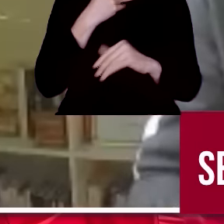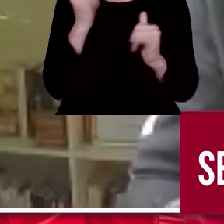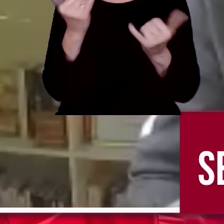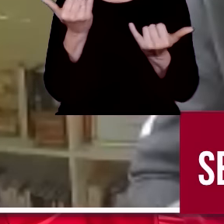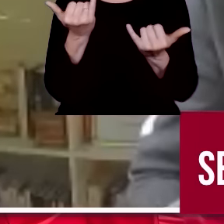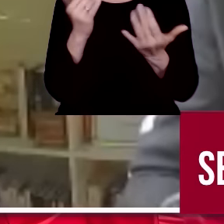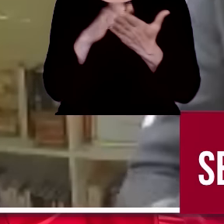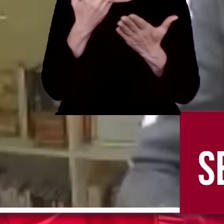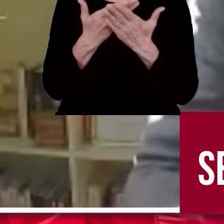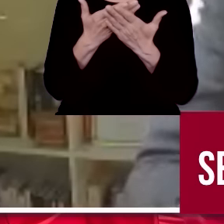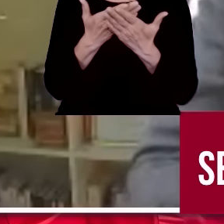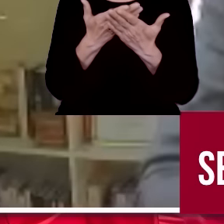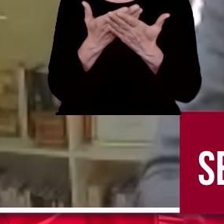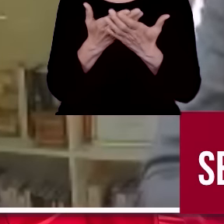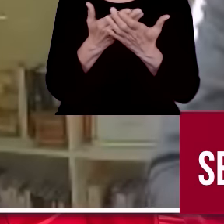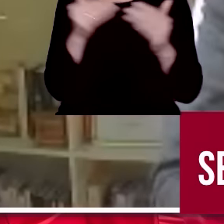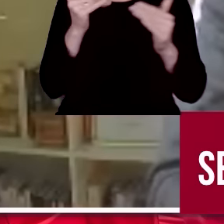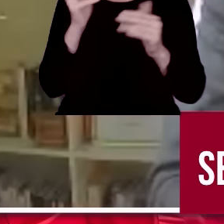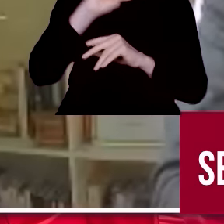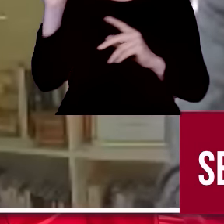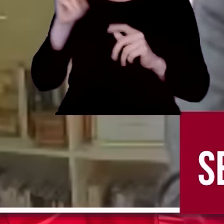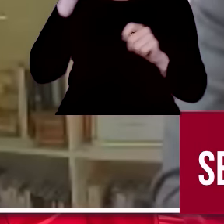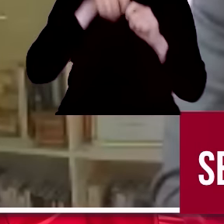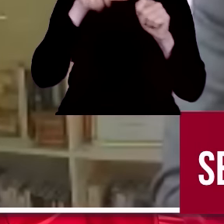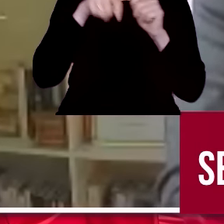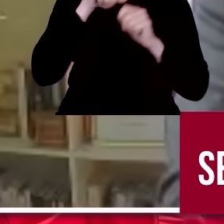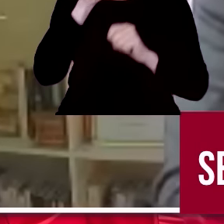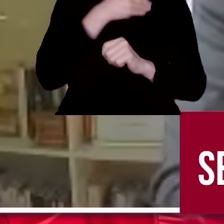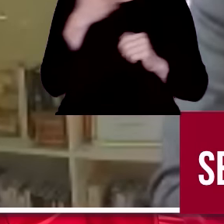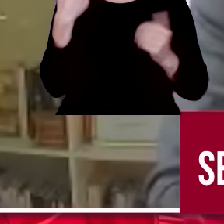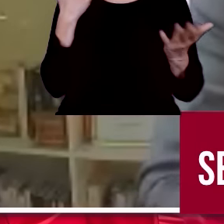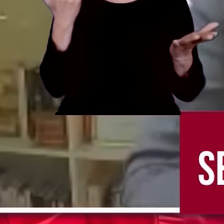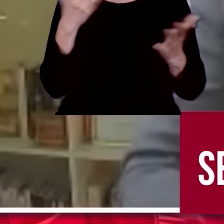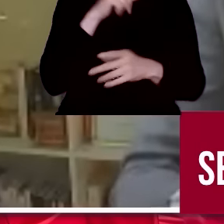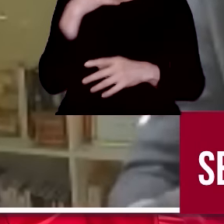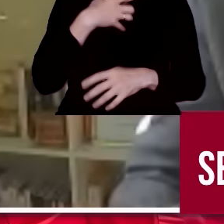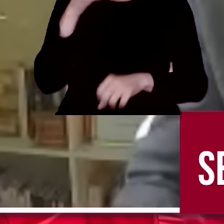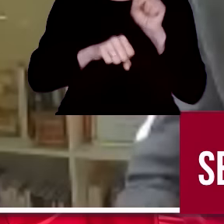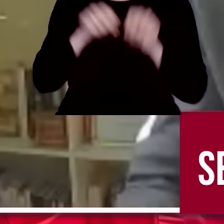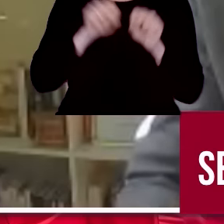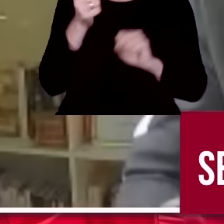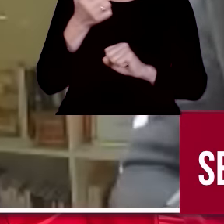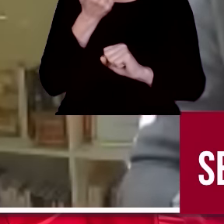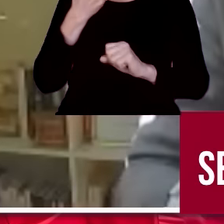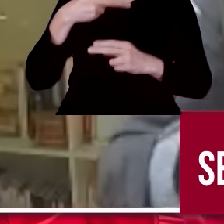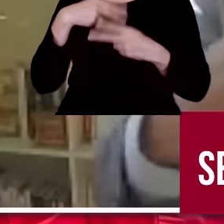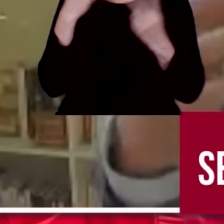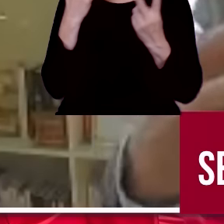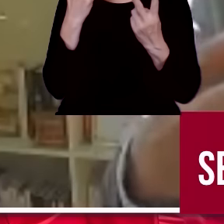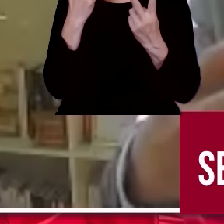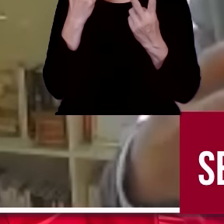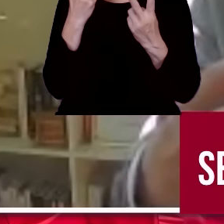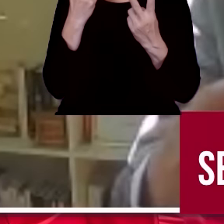ktoś Polskę jednak testował bo Spójrzmy najpierw mieliśmy tego nieszczęśnika tego sędziego jeszcze kilka dni temu Teraz mamy pożary ale